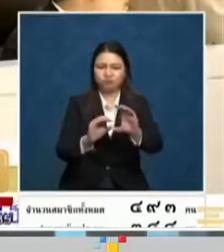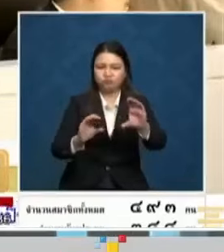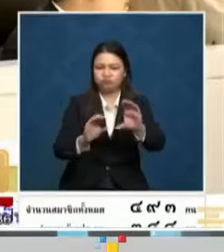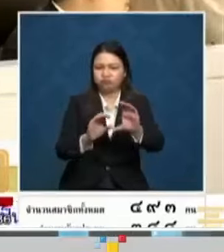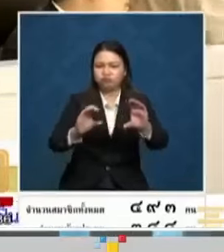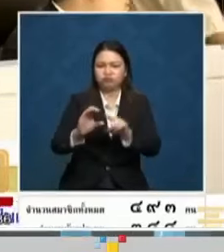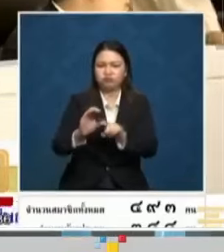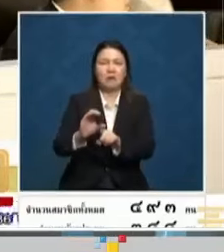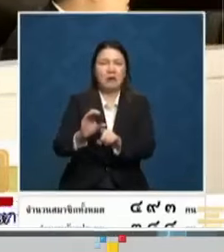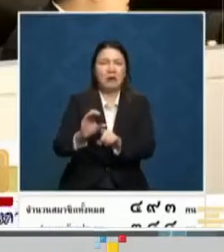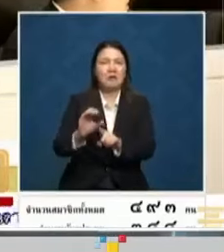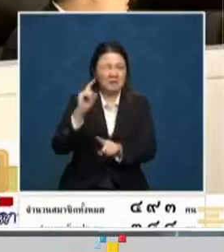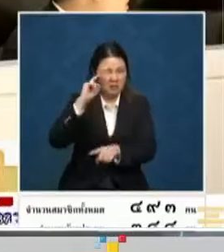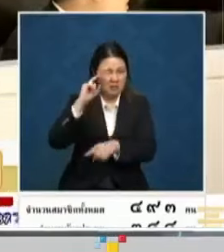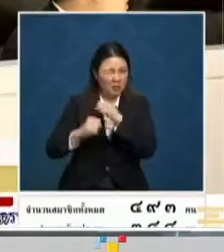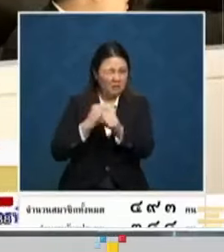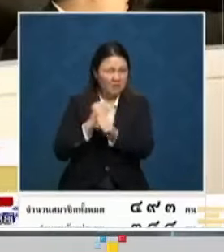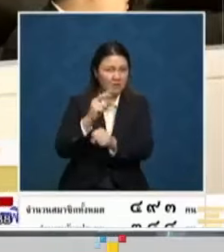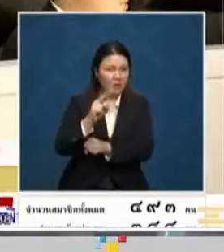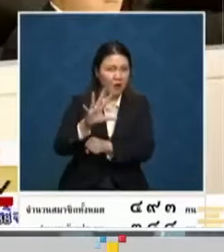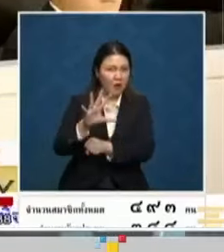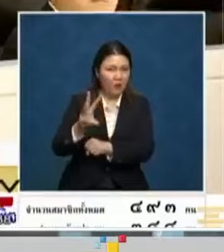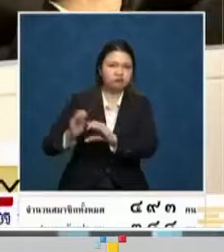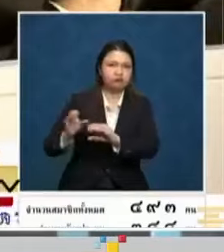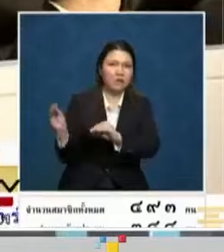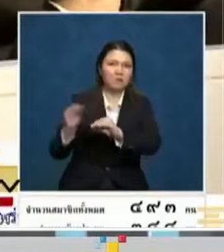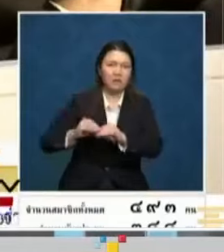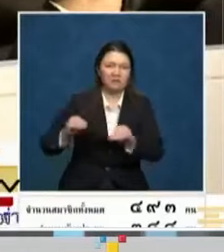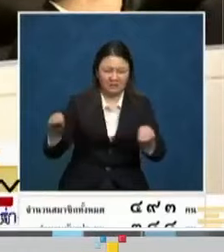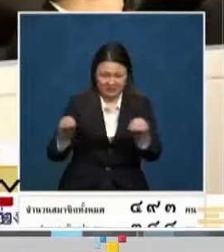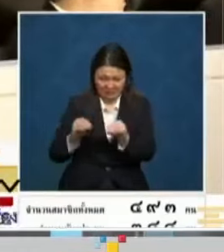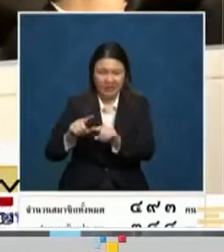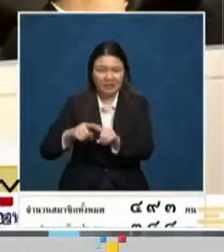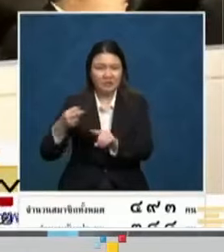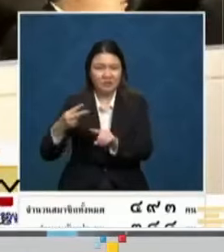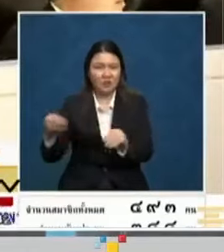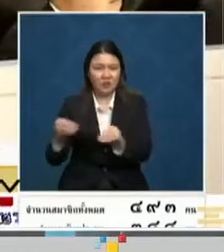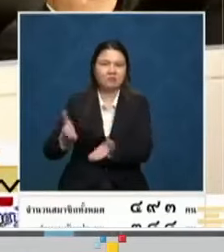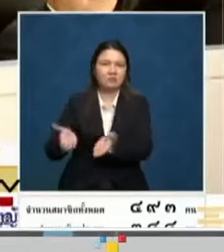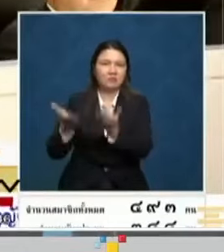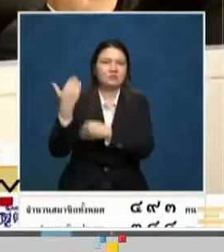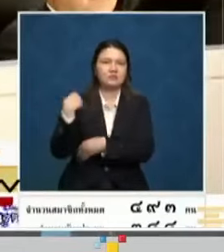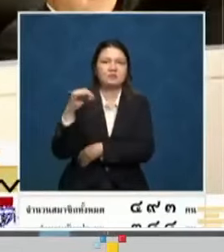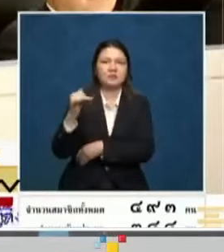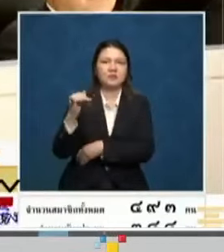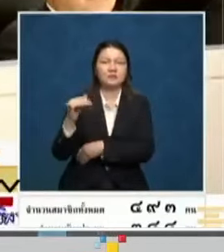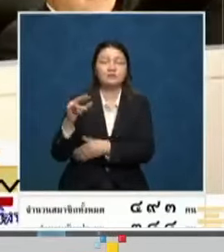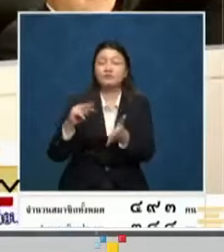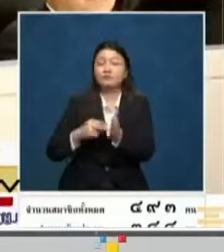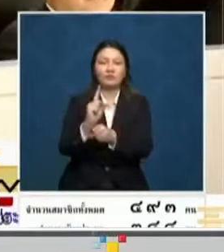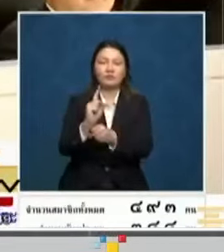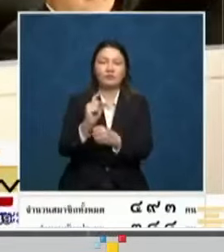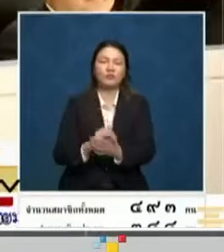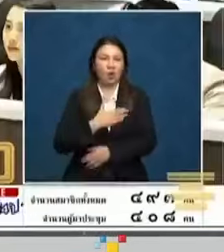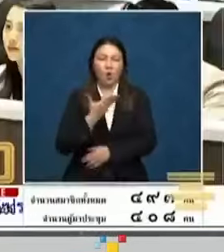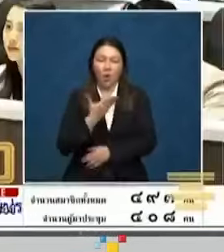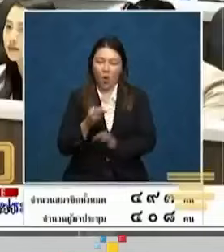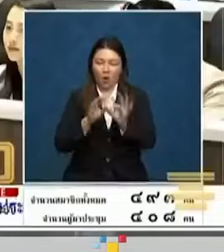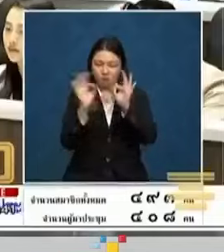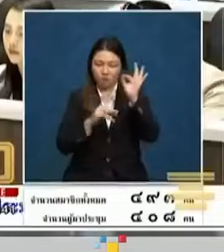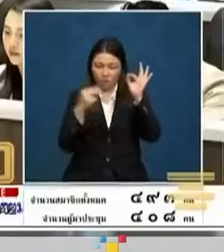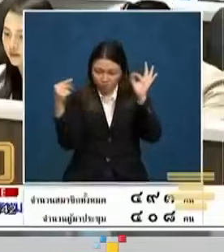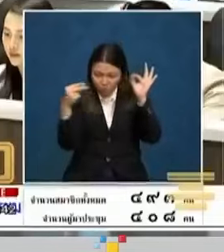าลถ้าทำตามนโยบายที่หาเสียงไว ้ ฐานเยอะกว่านี้อีกอ่ะพูดความจริง จะแจกนั่นน่ะนะคะ เออไอ้ที่บอกว่าจะแ